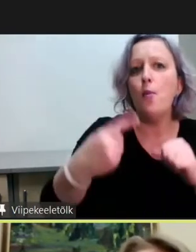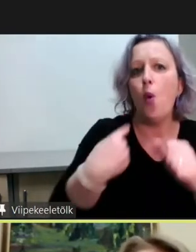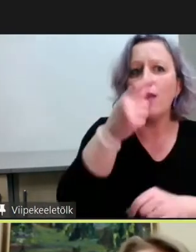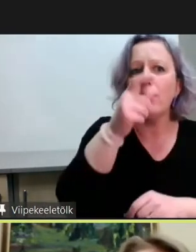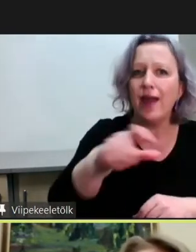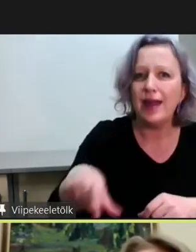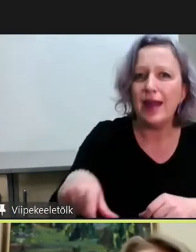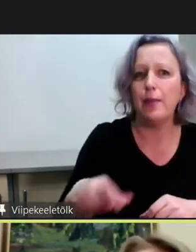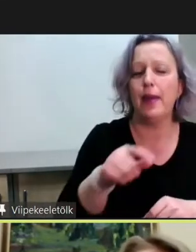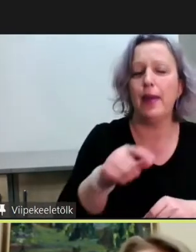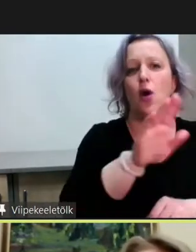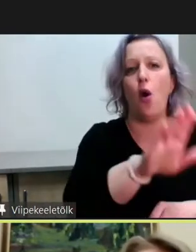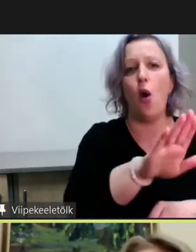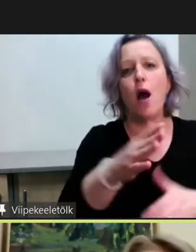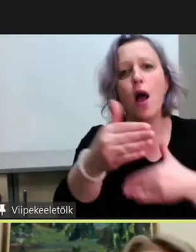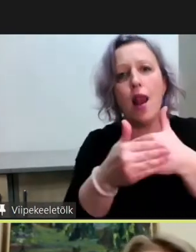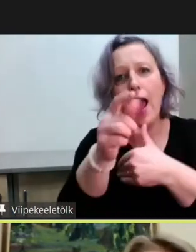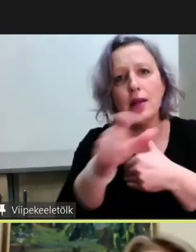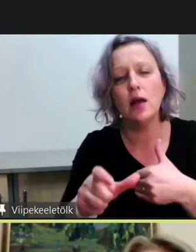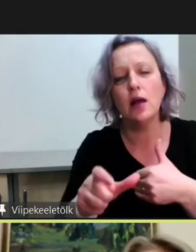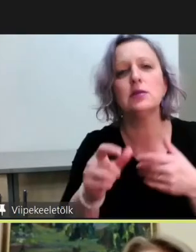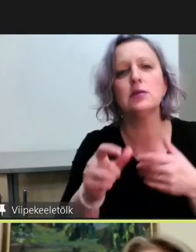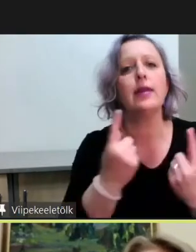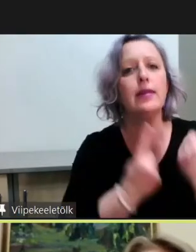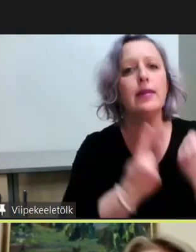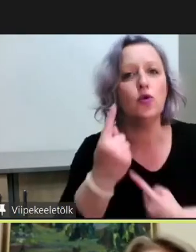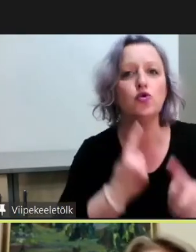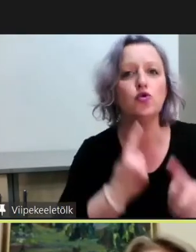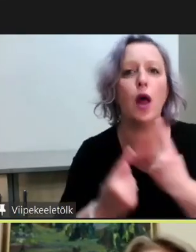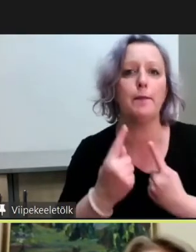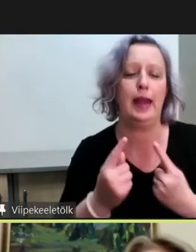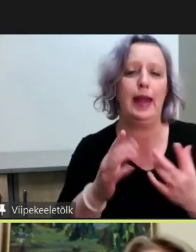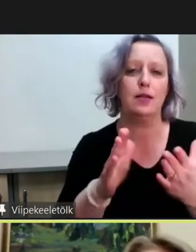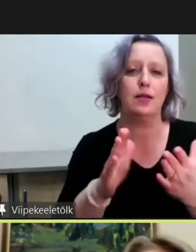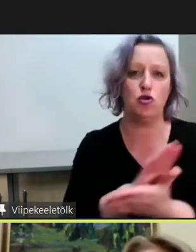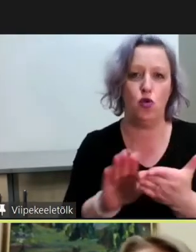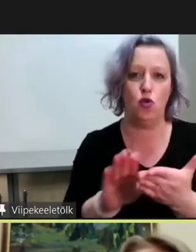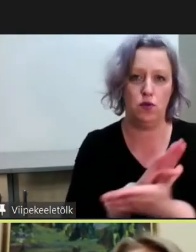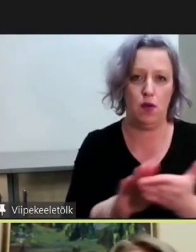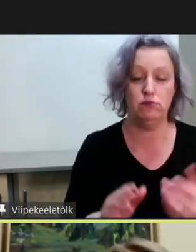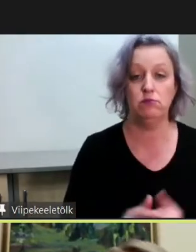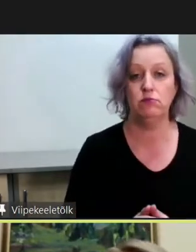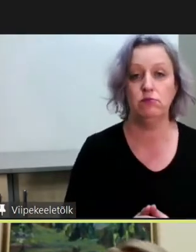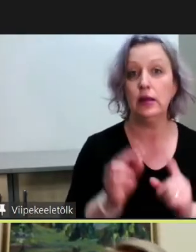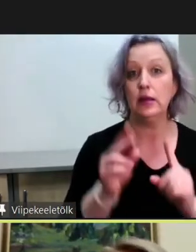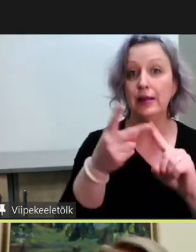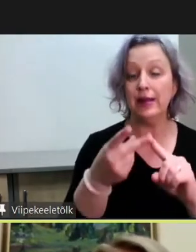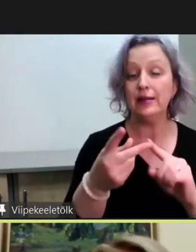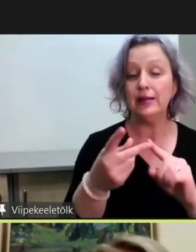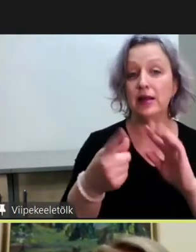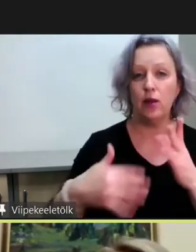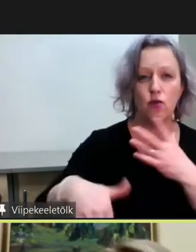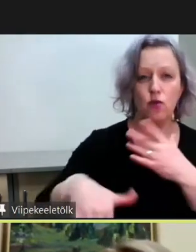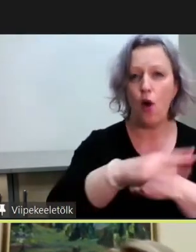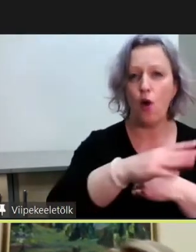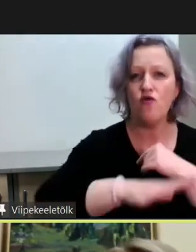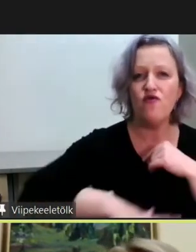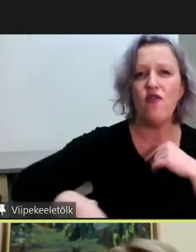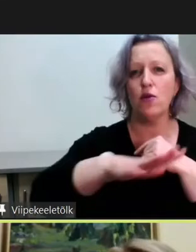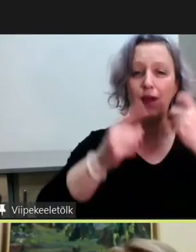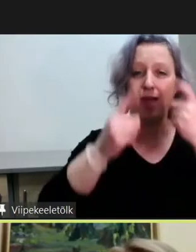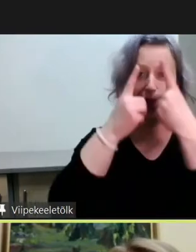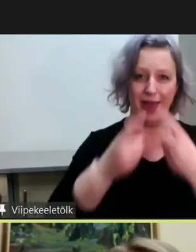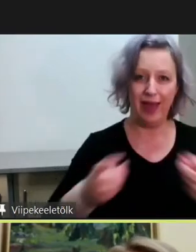lähedaste tasuta nõustamine ja teiseks siis kogu valdkonna info vahendamine